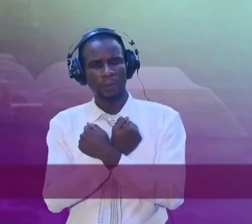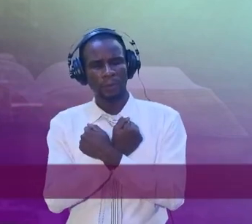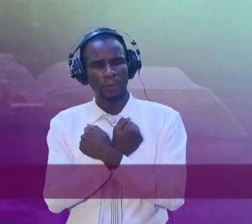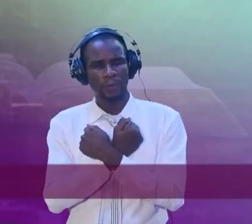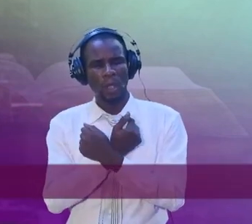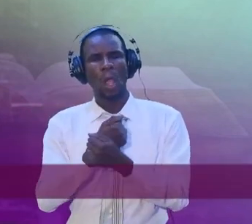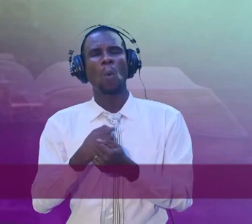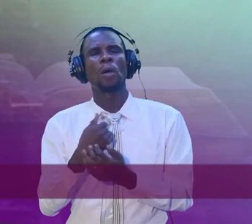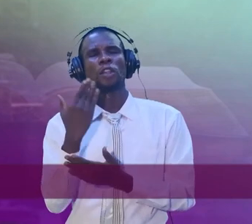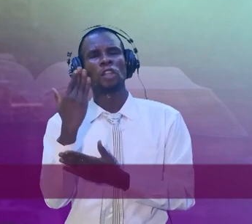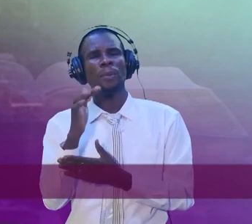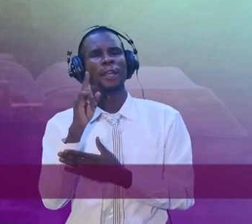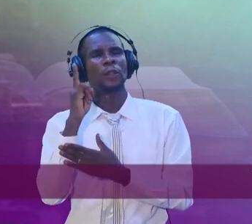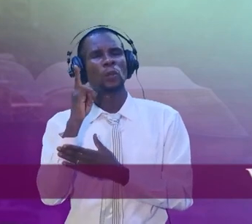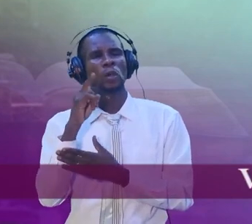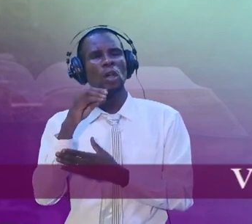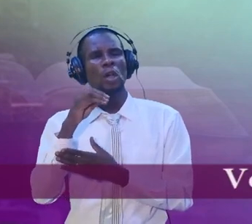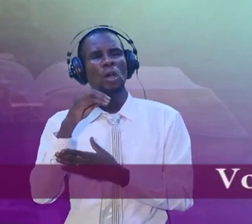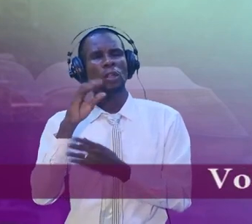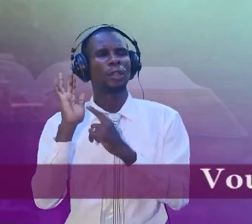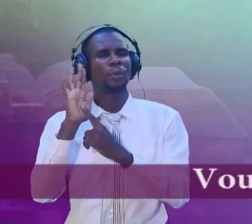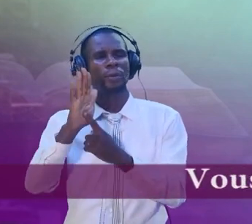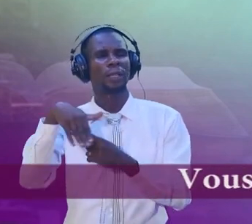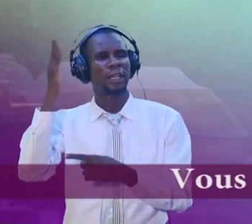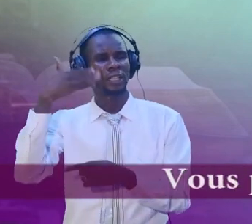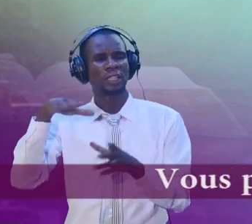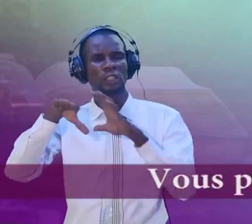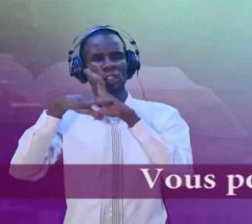wewe kuwa mpenzi wangu wa kwanza.